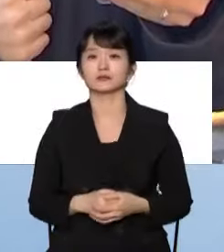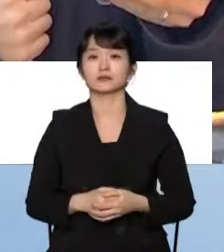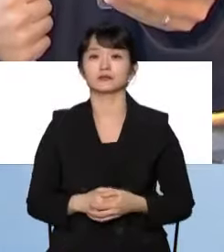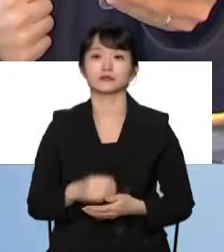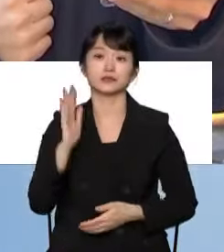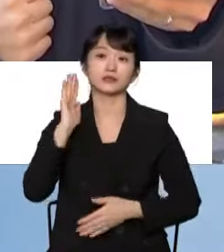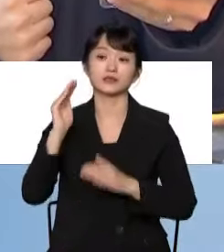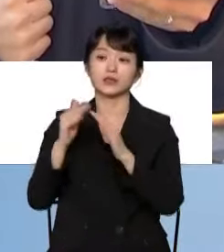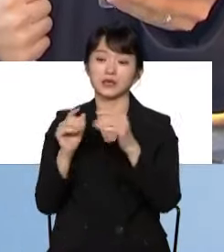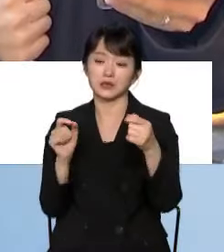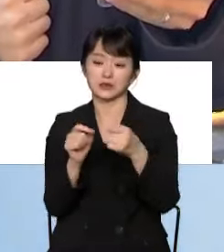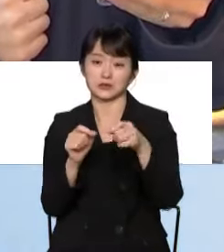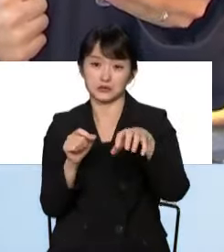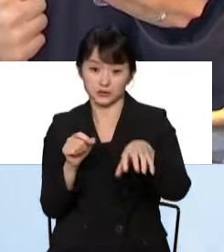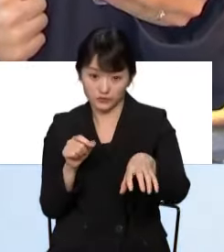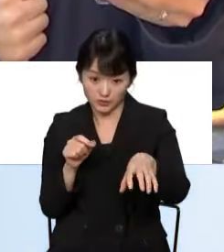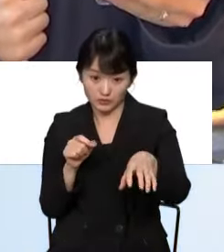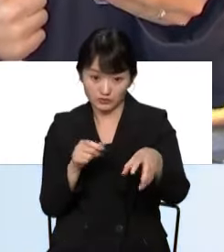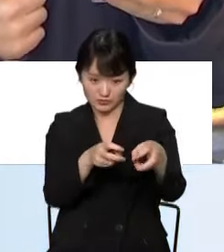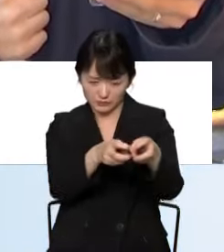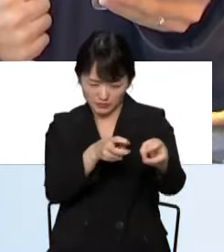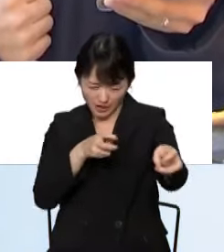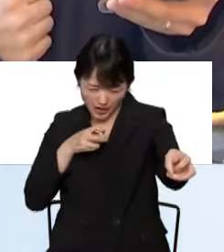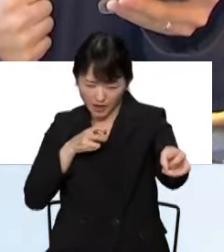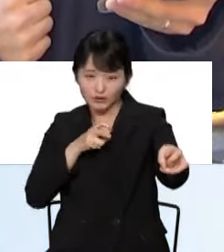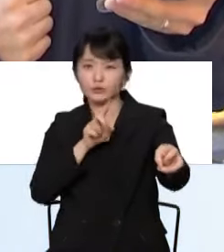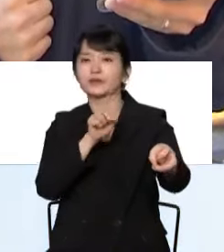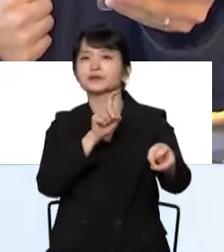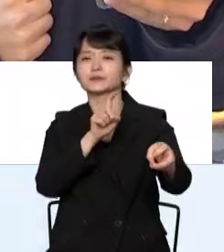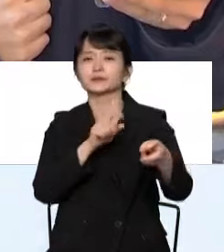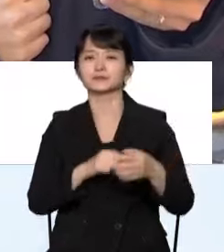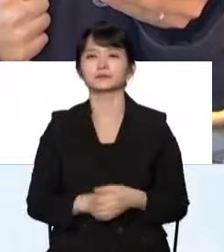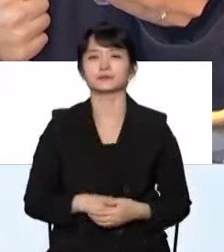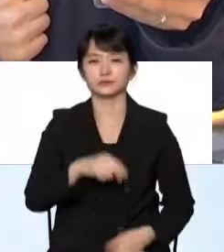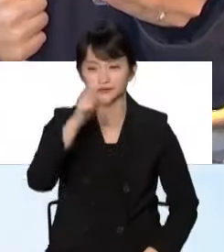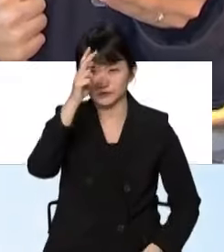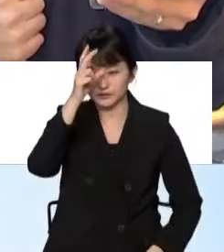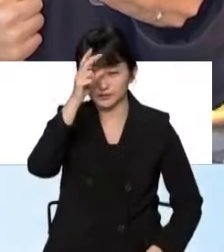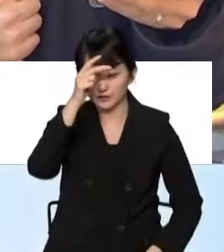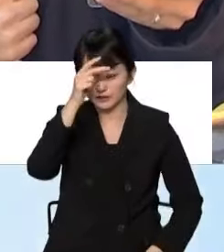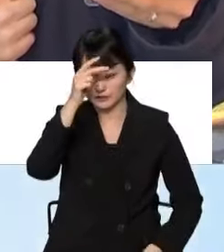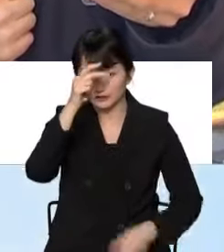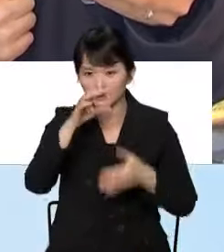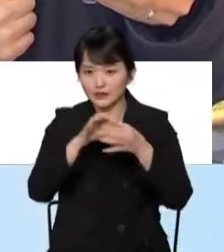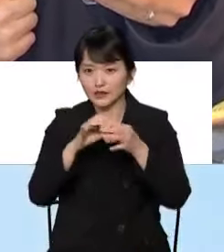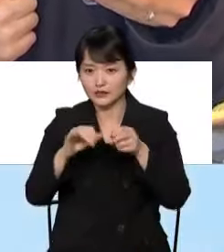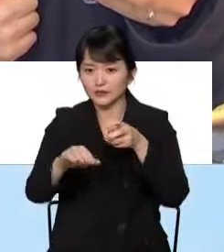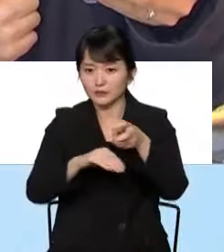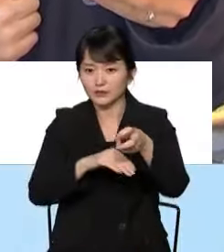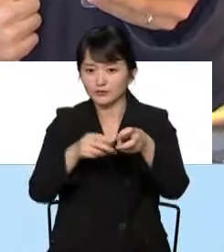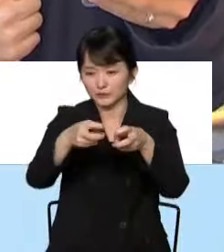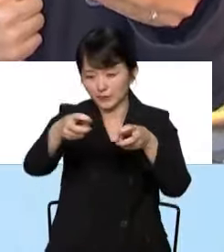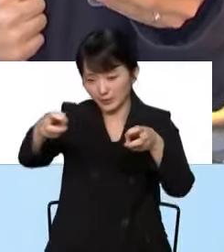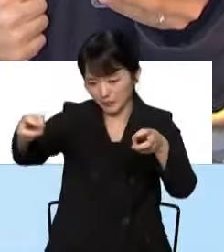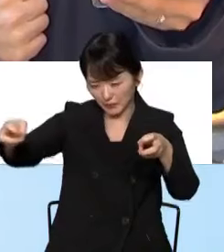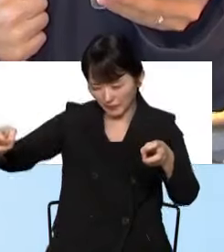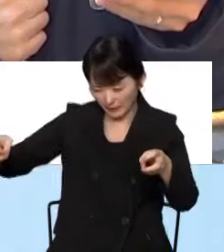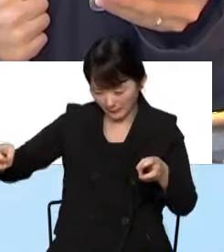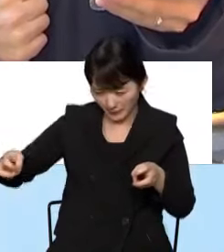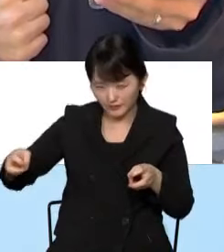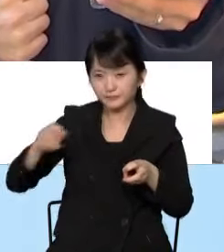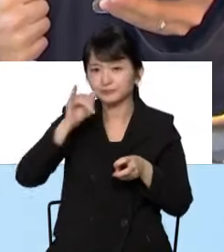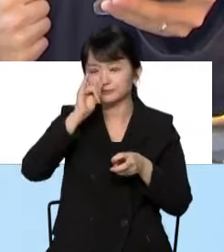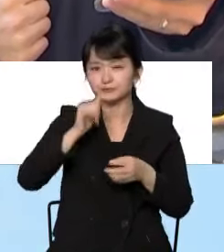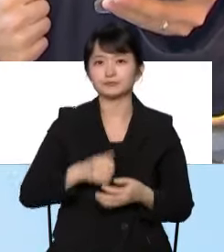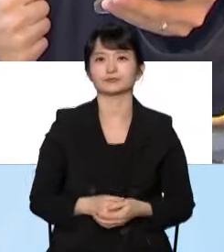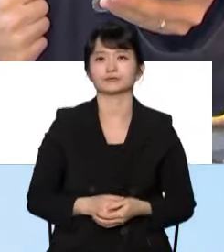관저 인근에만 지금 10대 이상이 있는데요. 이뿐만이 아니라 경찰 기동대 버스들도 주변에 수십 대가량이 있습니다.